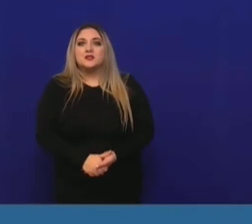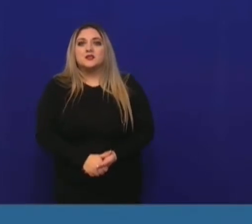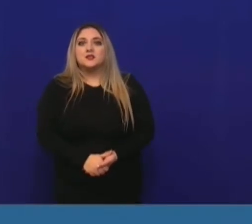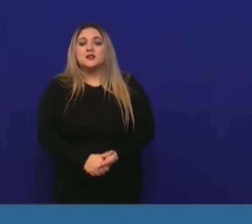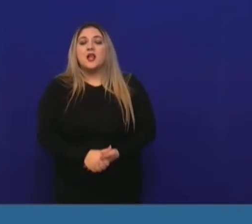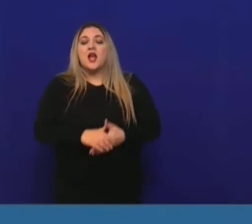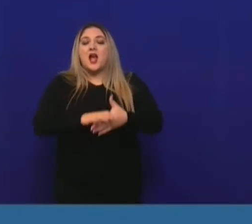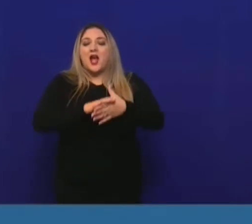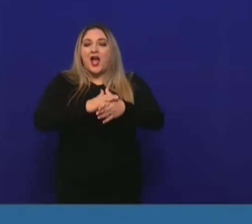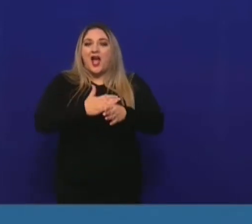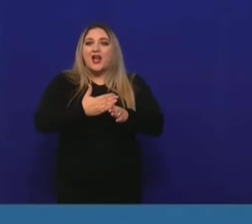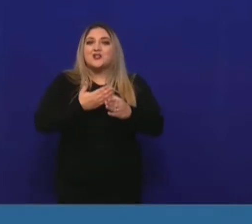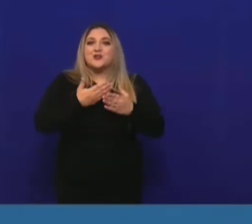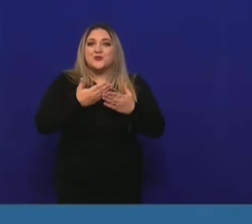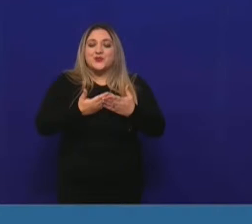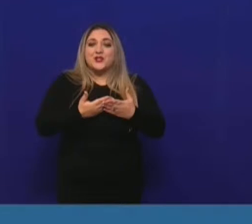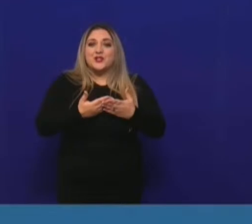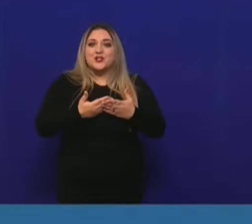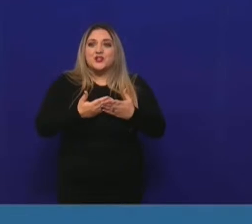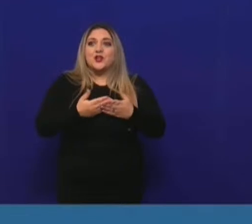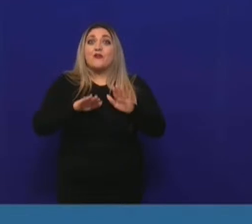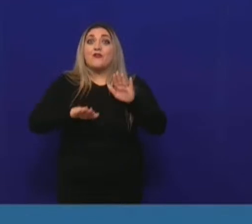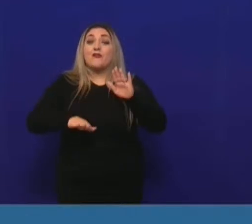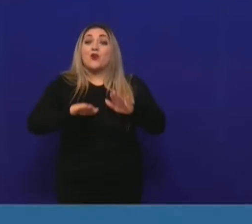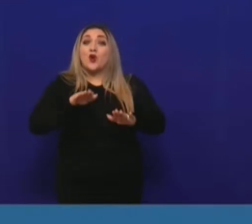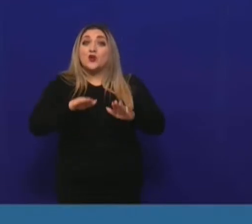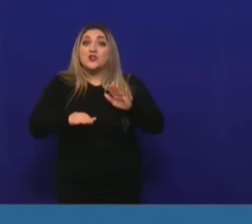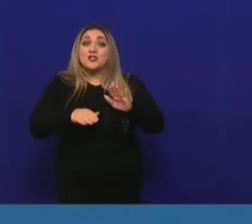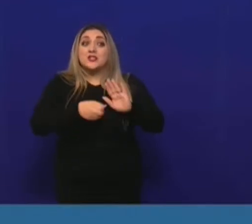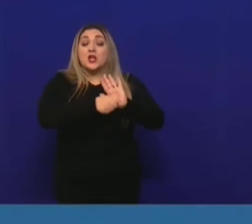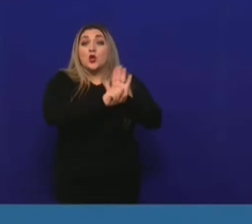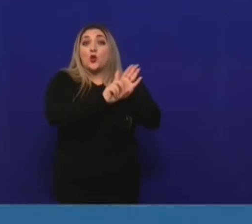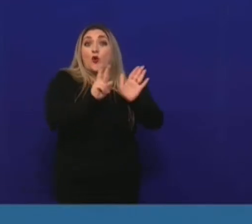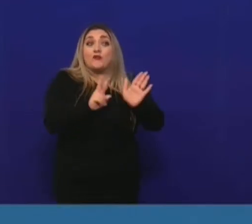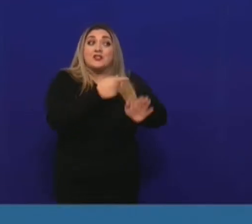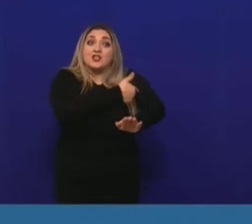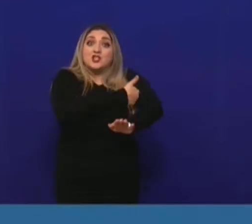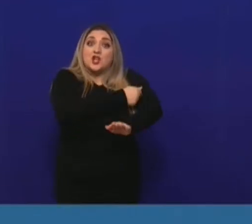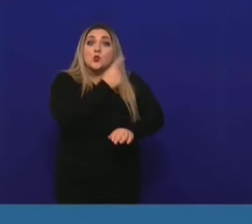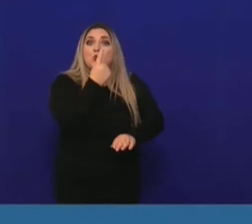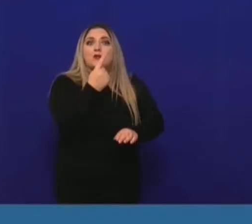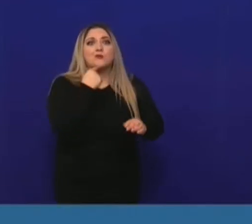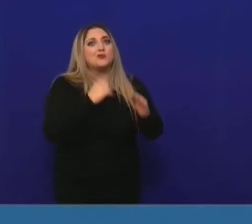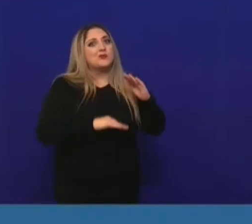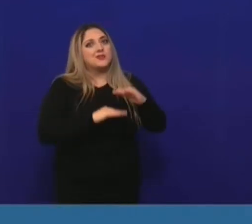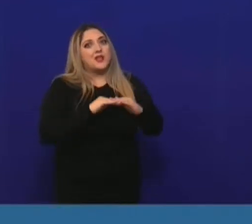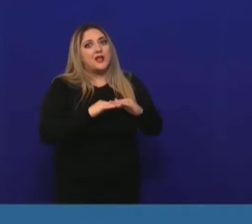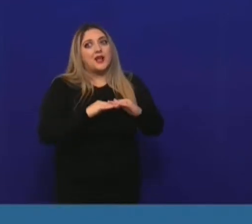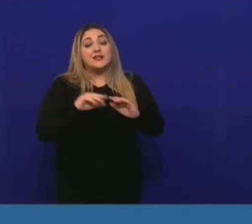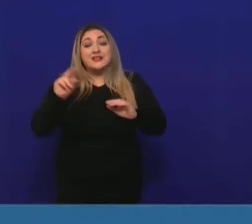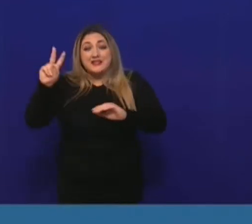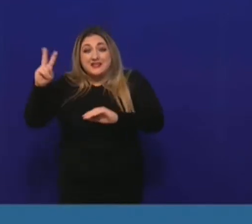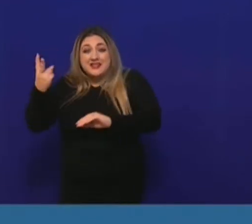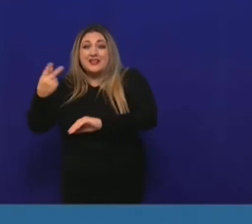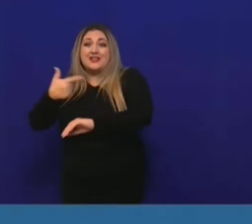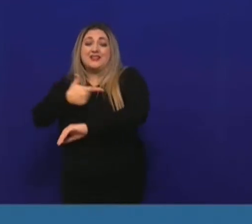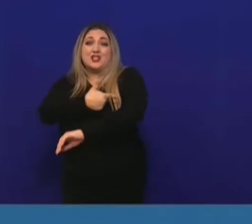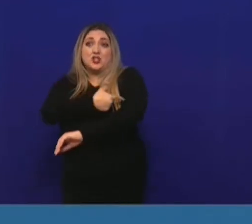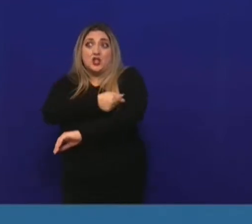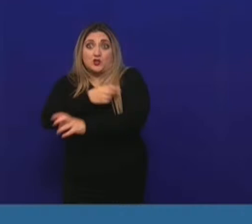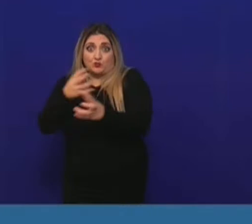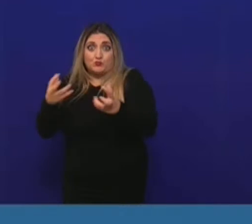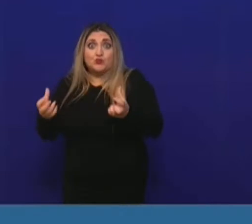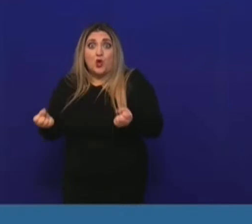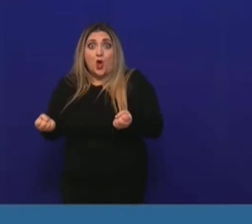biex tkun kompletament effettiva trid tieħu iż-żewġ dożi. Kurjużi biex nkunu nafu jekk kienx hemm minnhom li